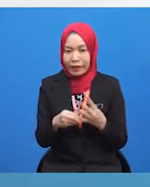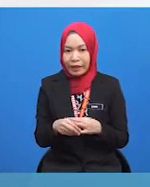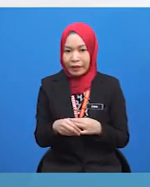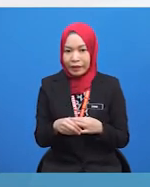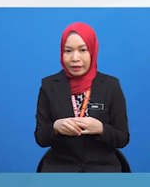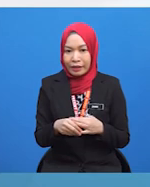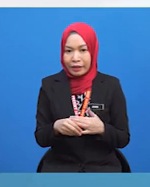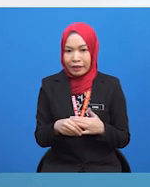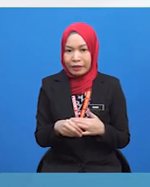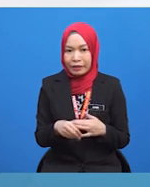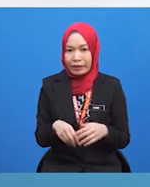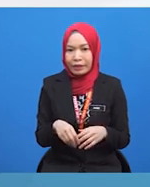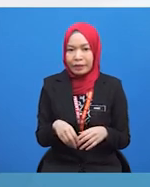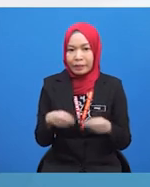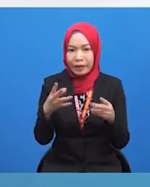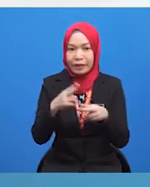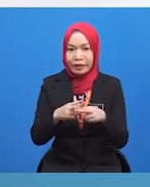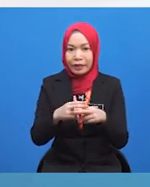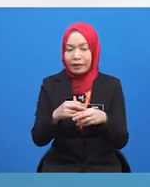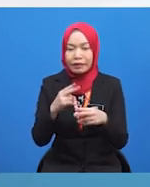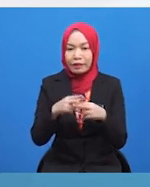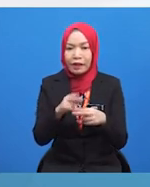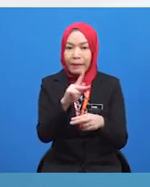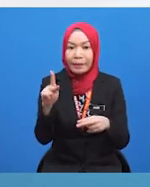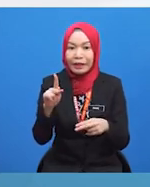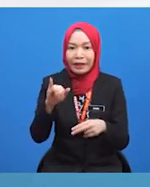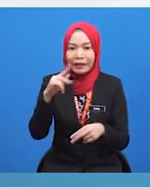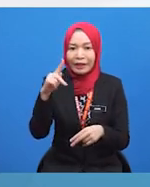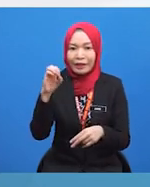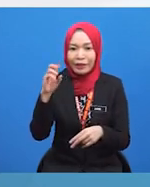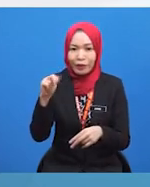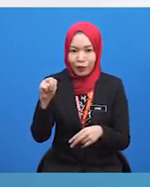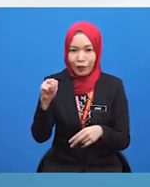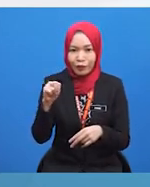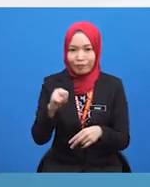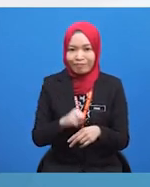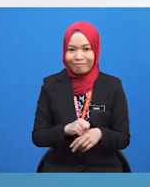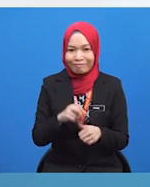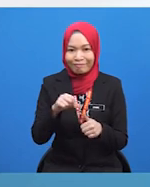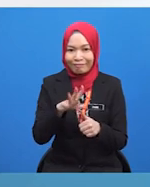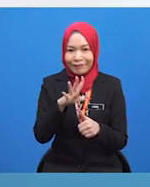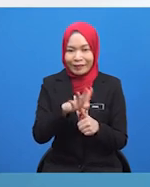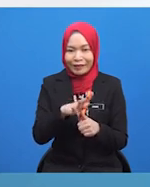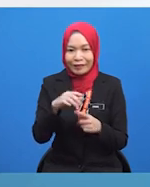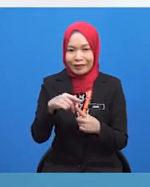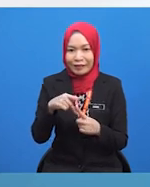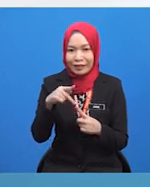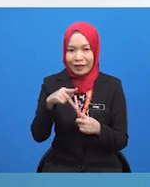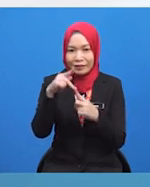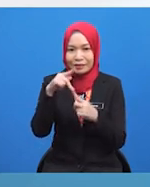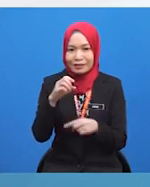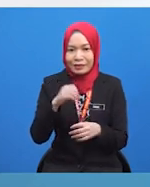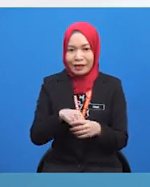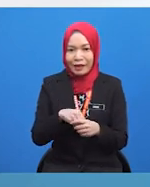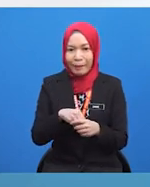Namakan ikon untuk memasukkan special effect dalam teks. Bagus